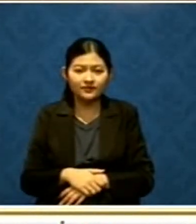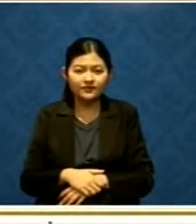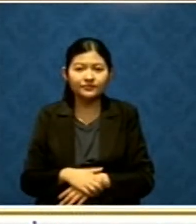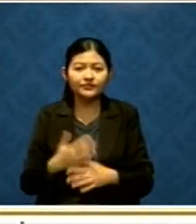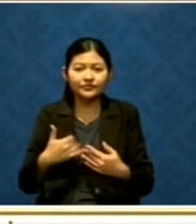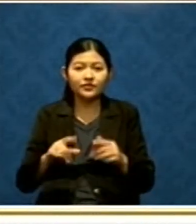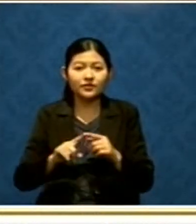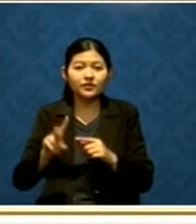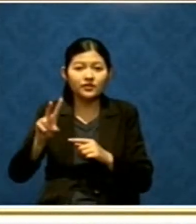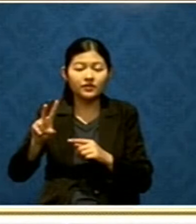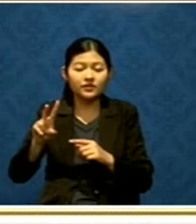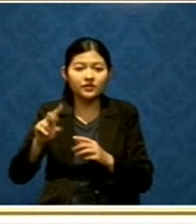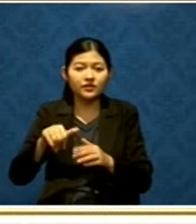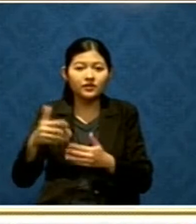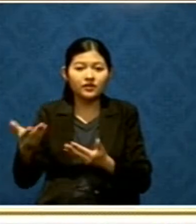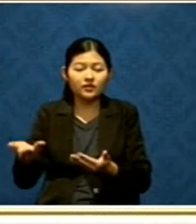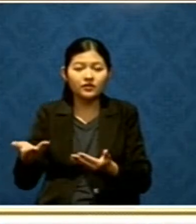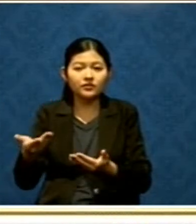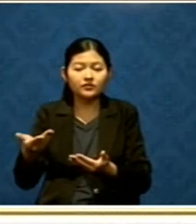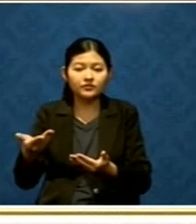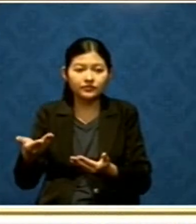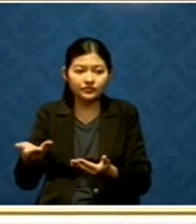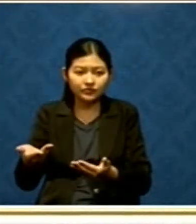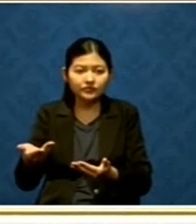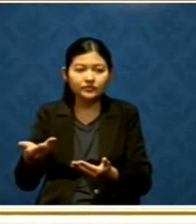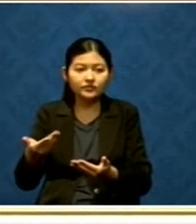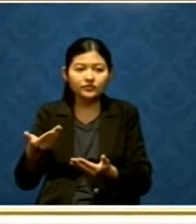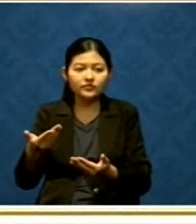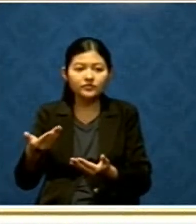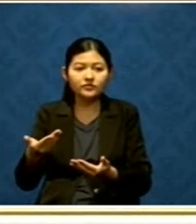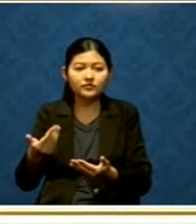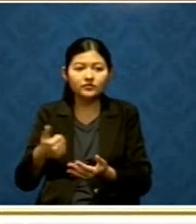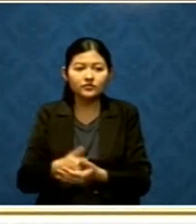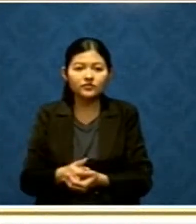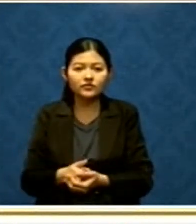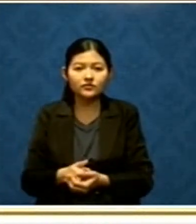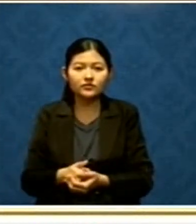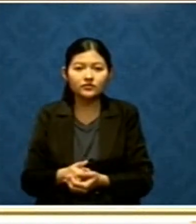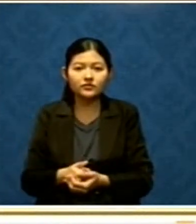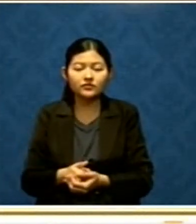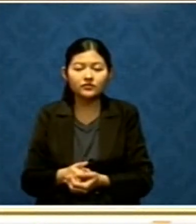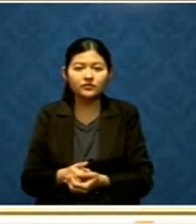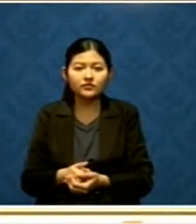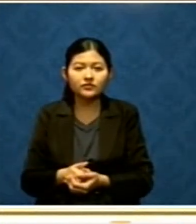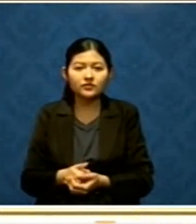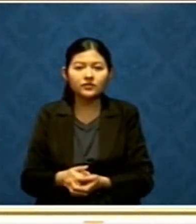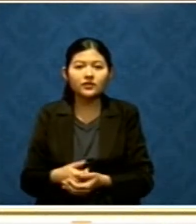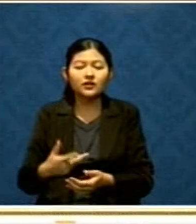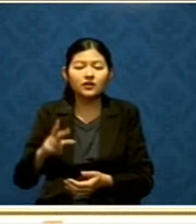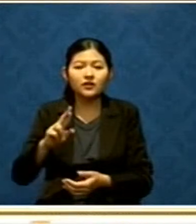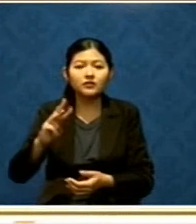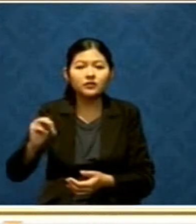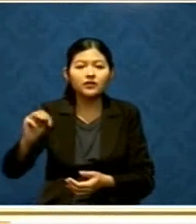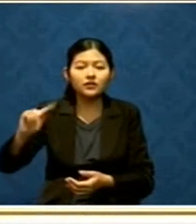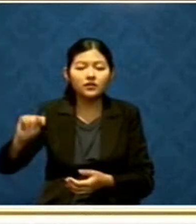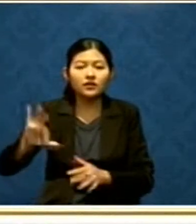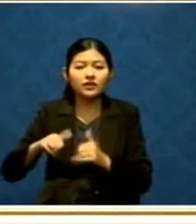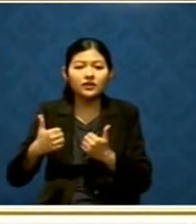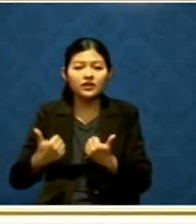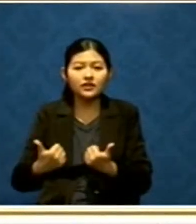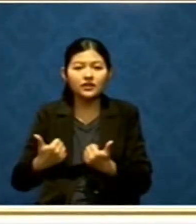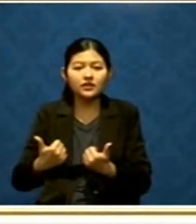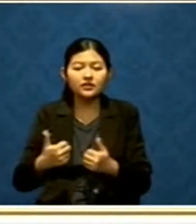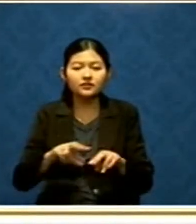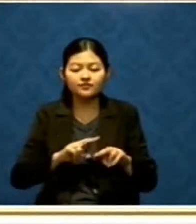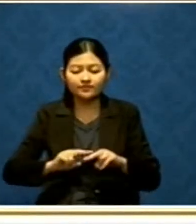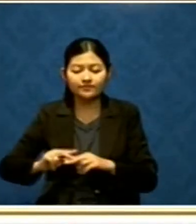ที่2ของคุณพัฒนาสับโสถามรัฐมนตรีประจำสำนักนายกรัฐมนตรีซึ่งขณะนี้ท่านรัฐมนต